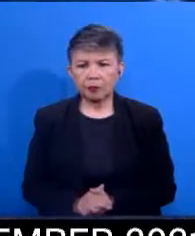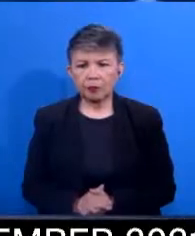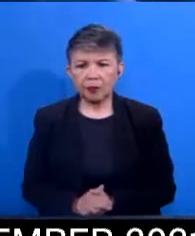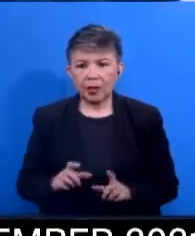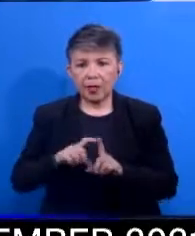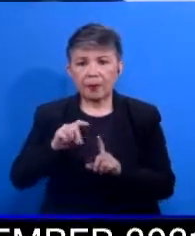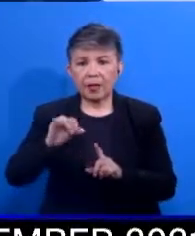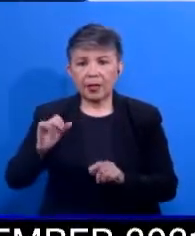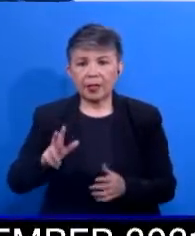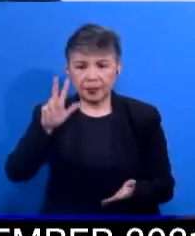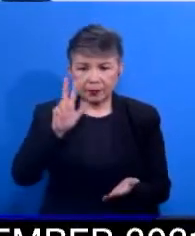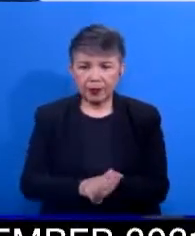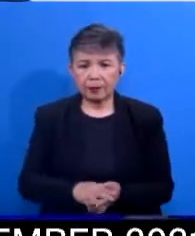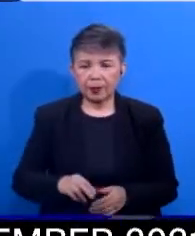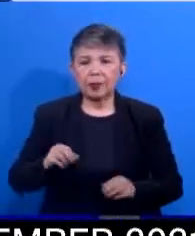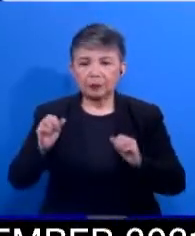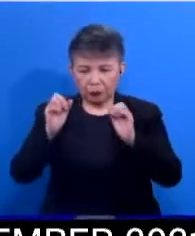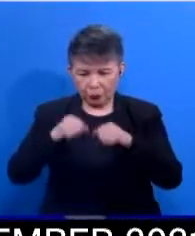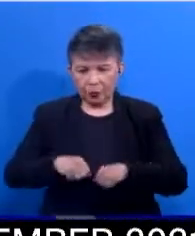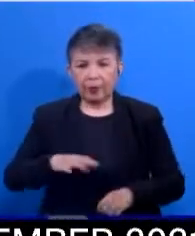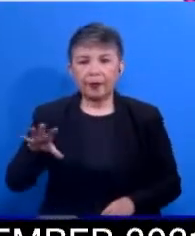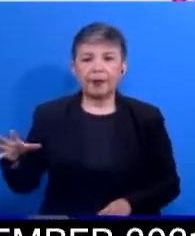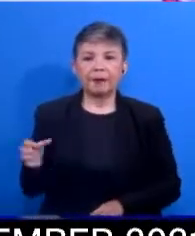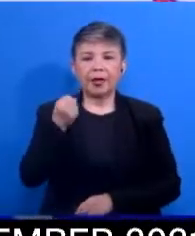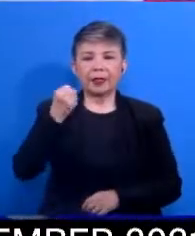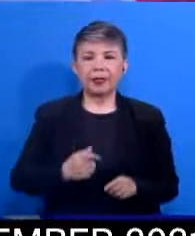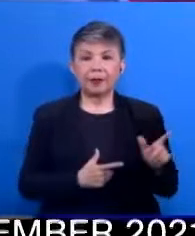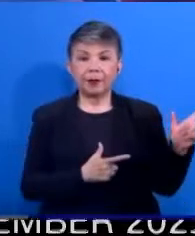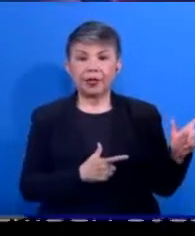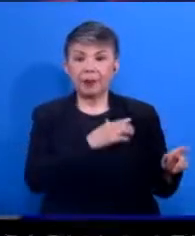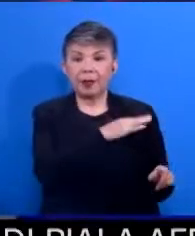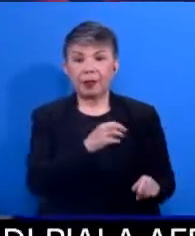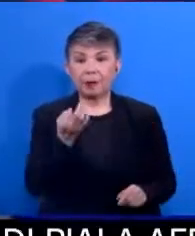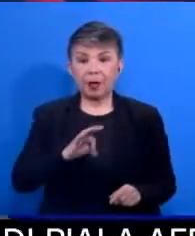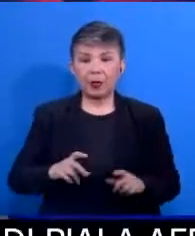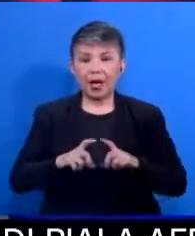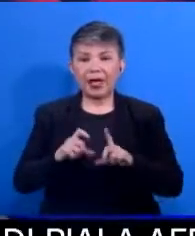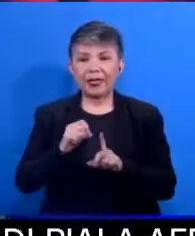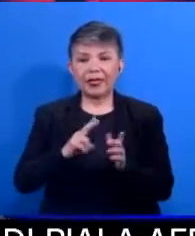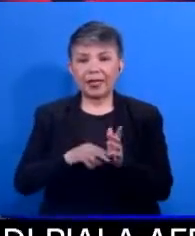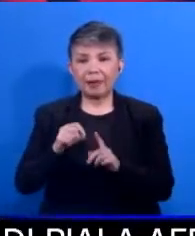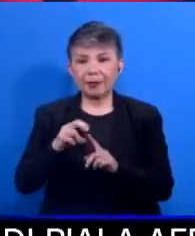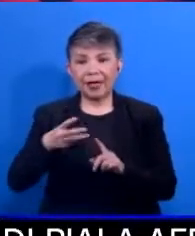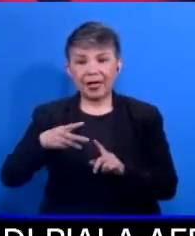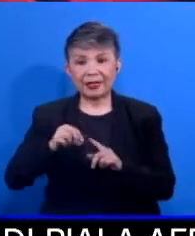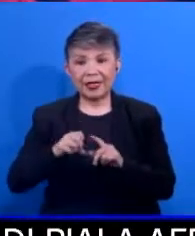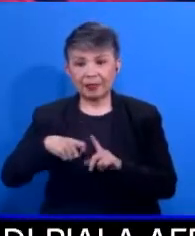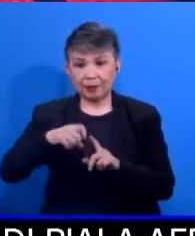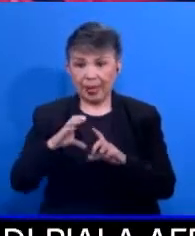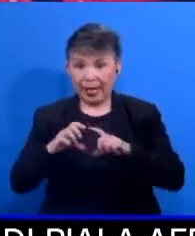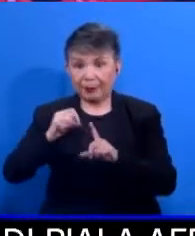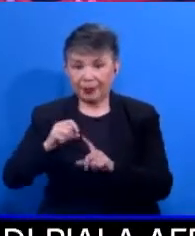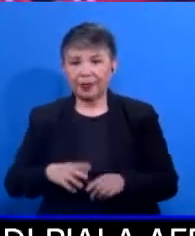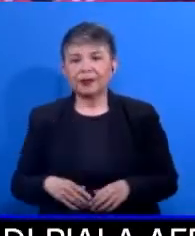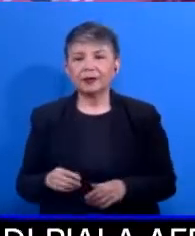DPR RI resmi memberikan persetujuan atas pengangkatan Panglima TNI yang baru, Jenderal Andika Perkasa, dalam rapat paripurna Senin siang.